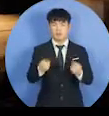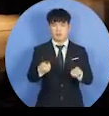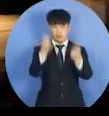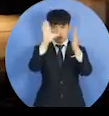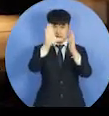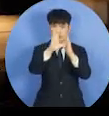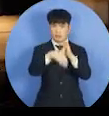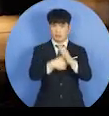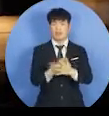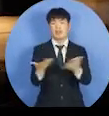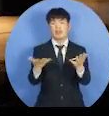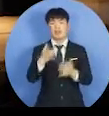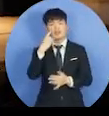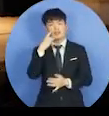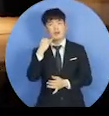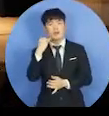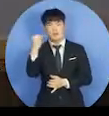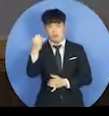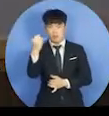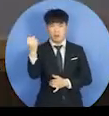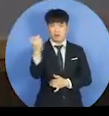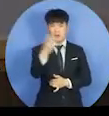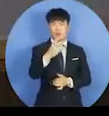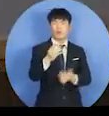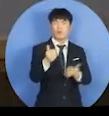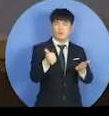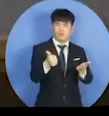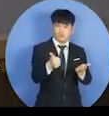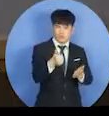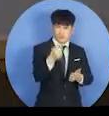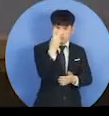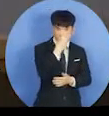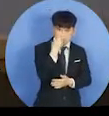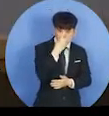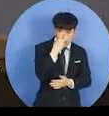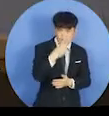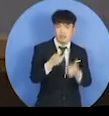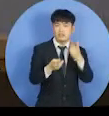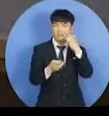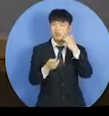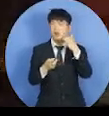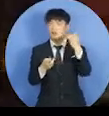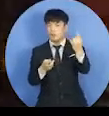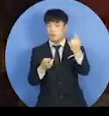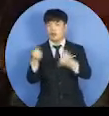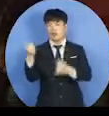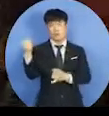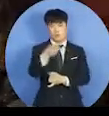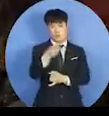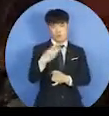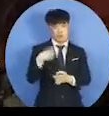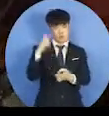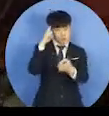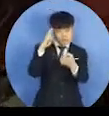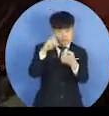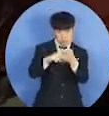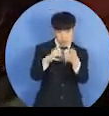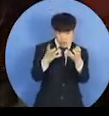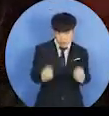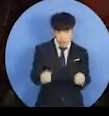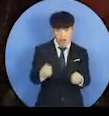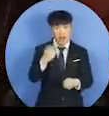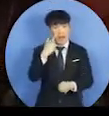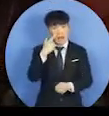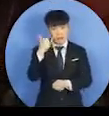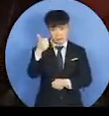이번 행사는 부메랑, 부모의 말과 행동이 자녀에게 돌아온다라는 주제 강연으로 직장맘, 육아맘, 경력 단절맘